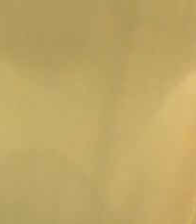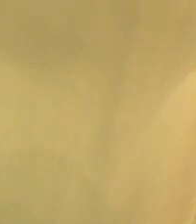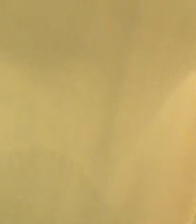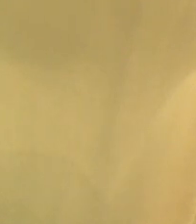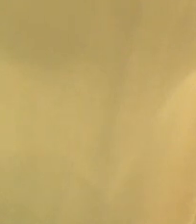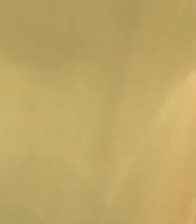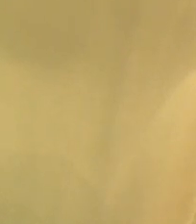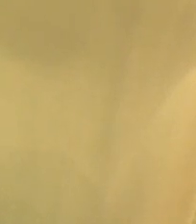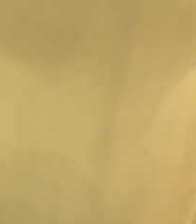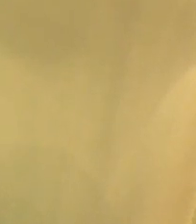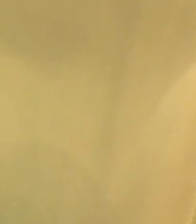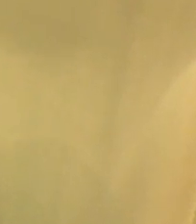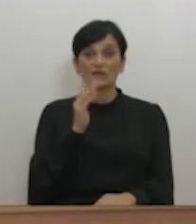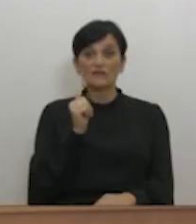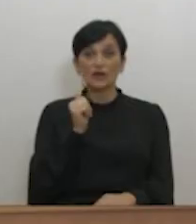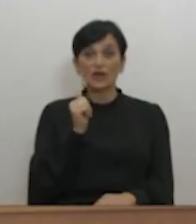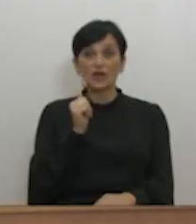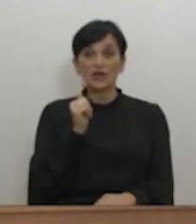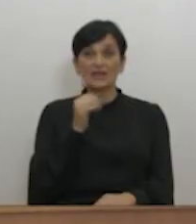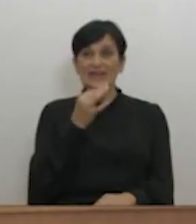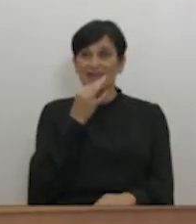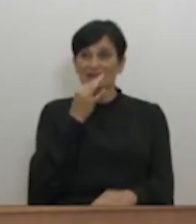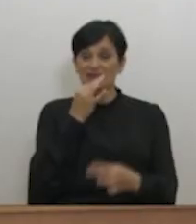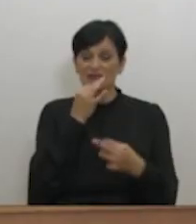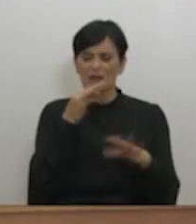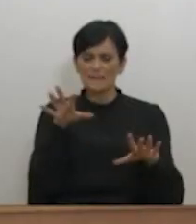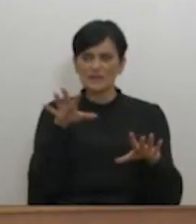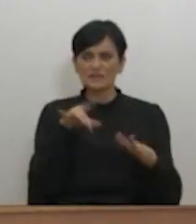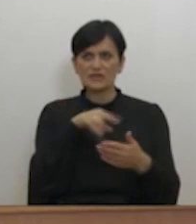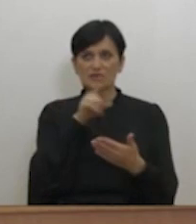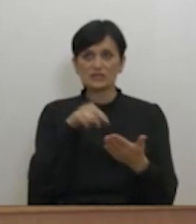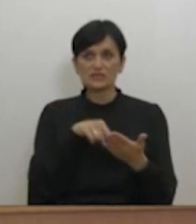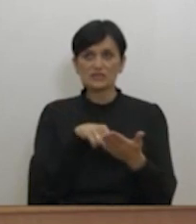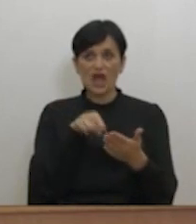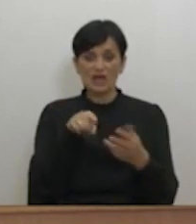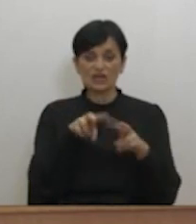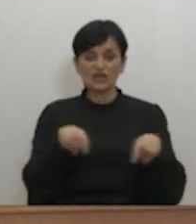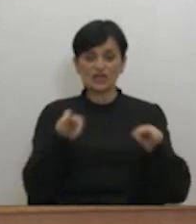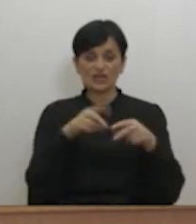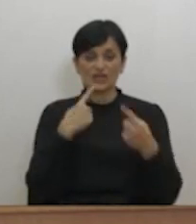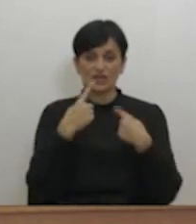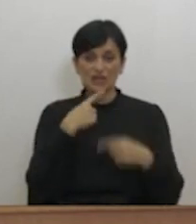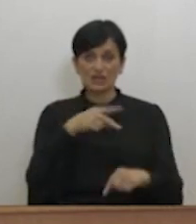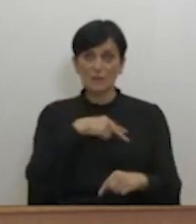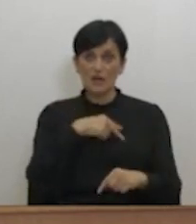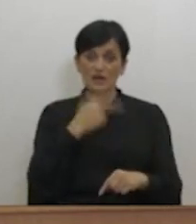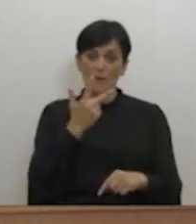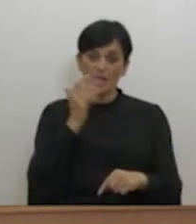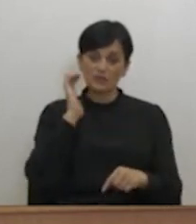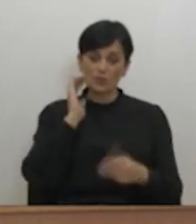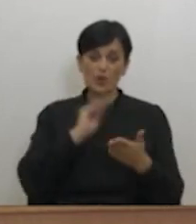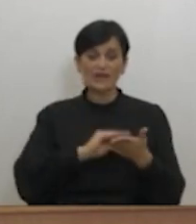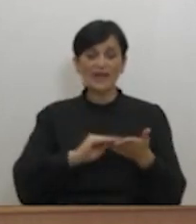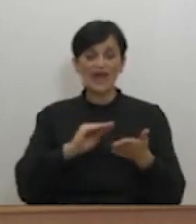ბანკის მიერ მიღებული გადაწყვეტილება იყო. ნებისმიერი საკითხი, რომელიც აქ იხილება პარლამენტში, თუნდაც მესამე მოსმენით და რედაქციული